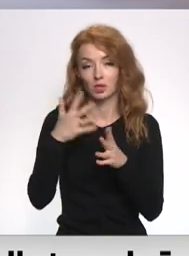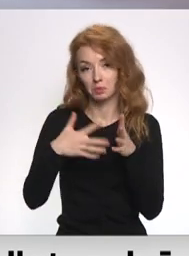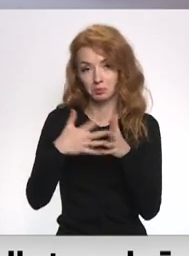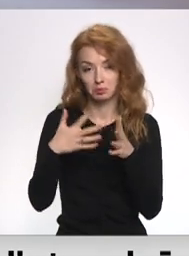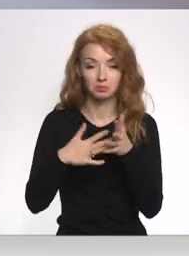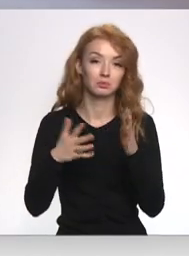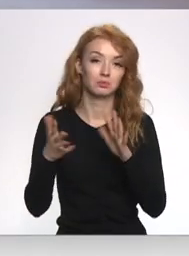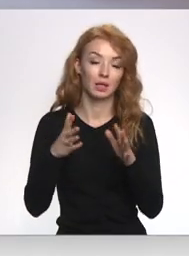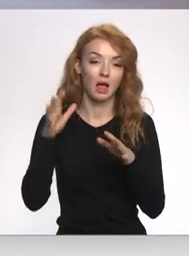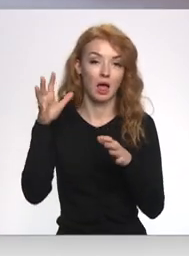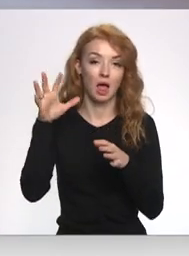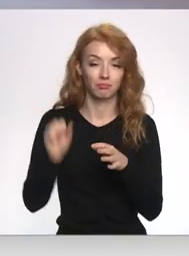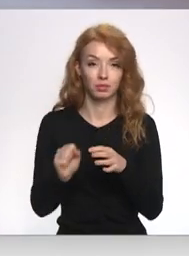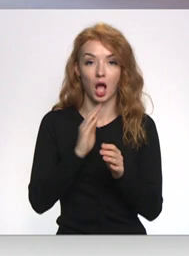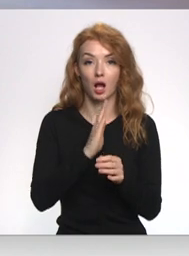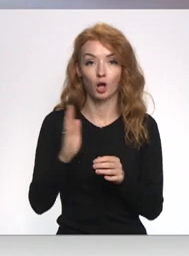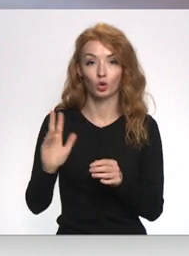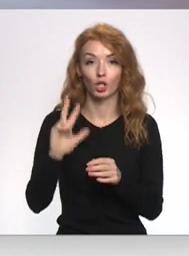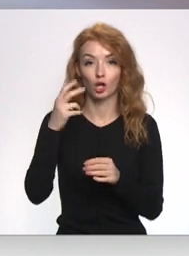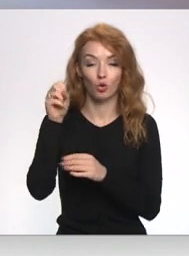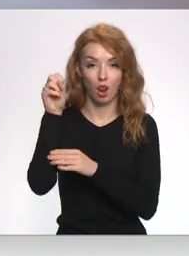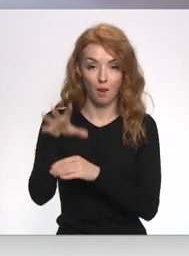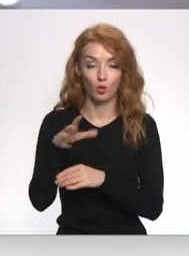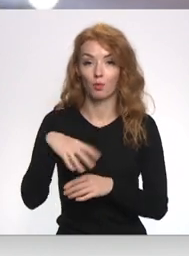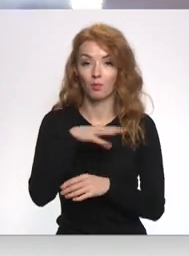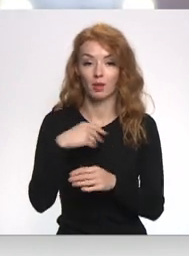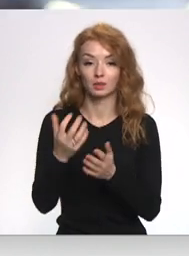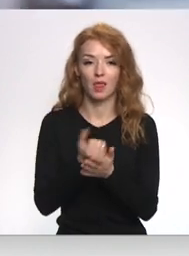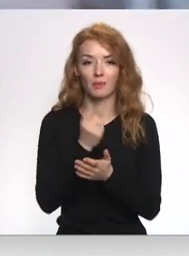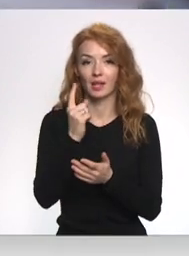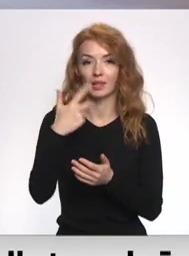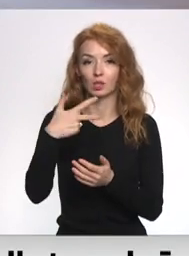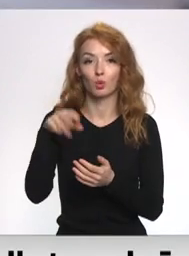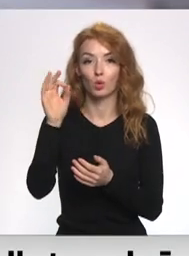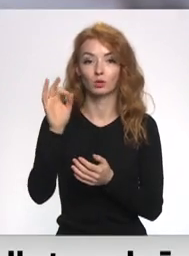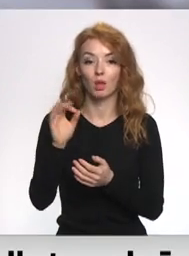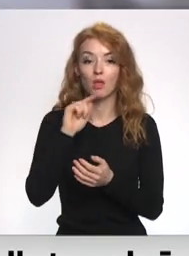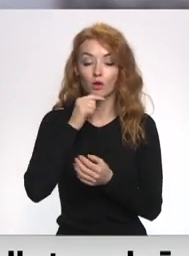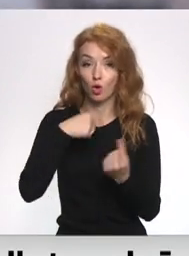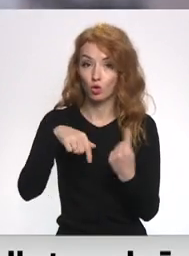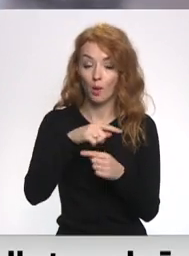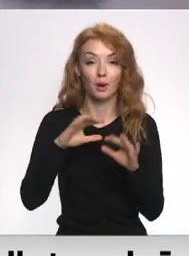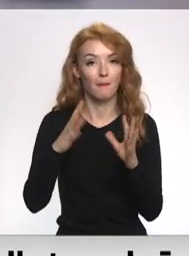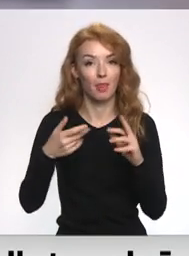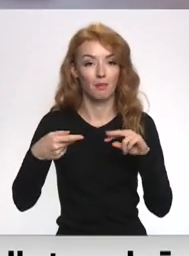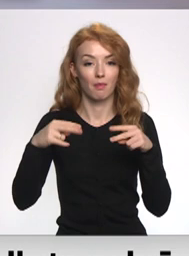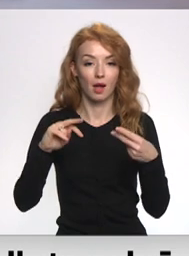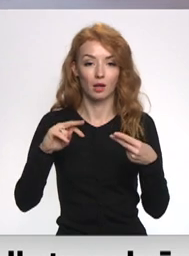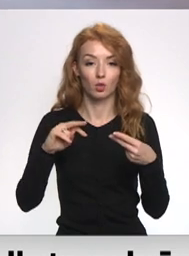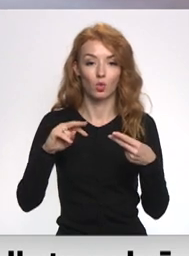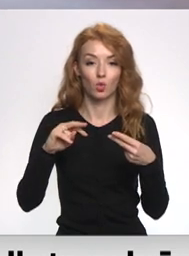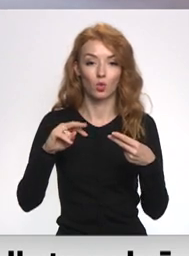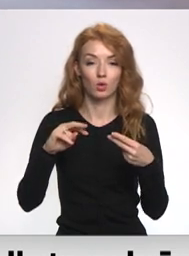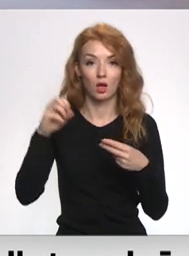pareikinot, izslēdzot katru trešo gaismu, mēs dabūjam tikai 30% ekonomiju. Bet mainot